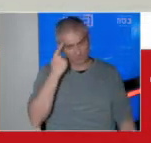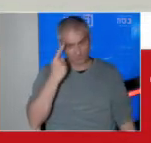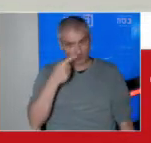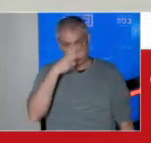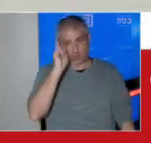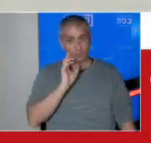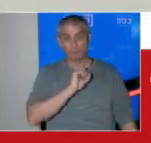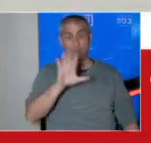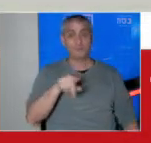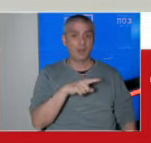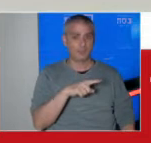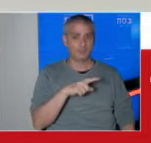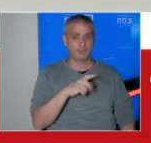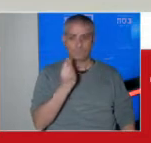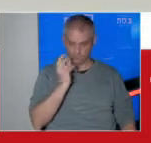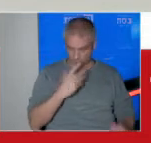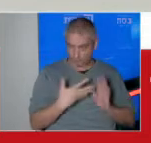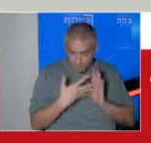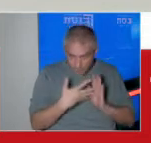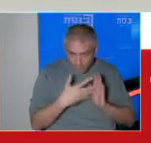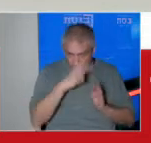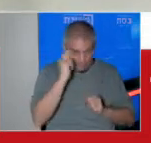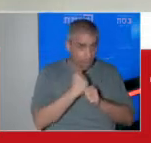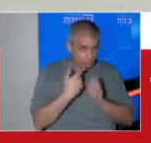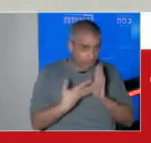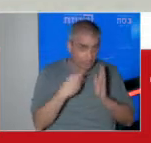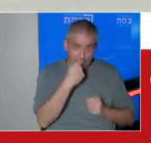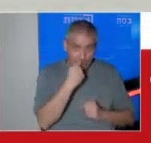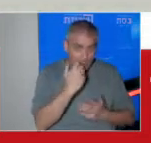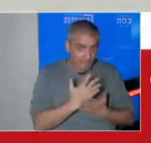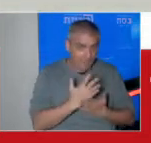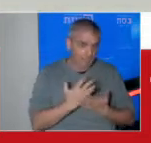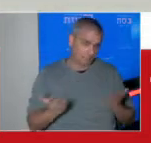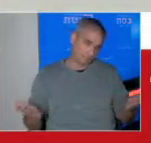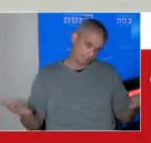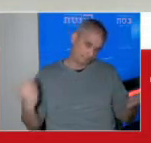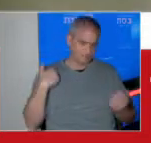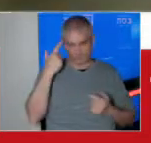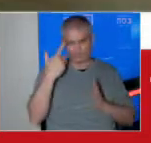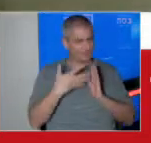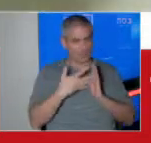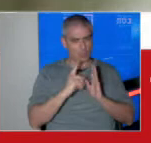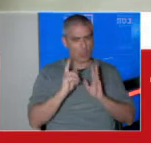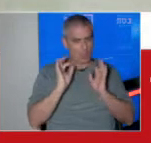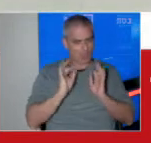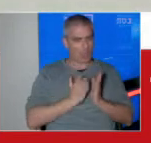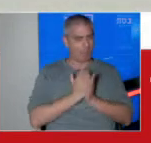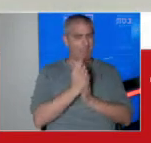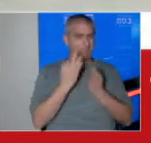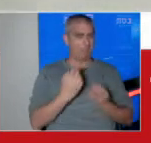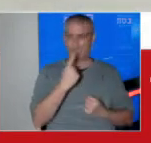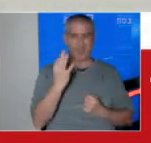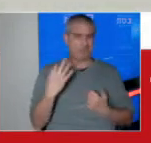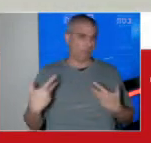שהורים שולחים את הילדים, מישהו באמת מפקח שההורים עושים להם בדיקות? נכון. הרי אנחנו יודעים שהבדיקות האלה הן לא באמת מהימנות,